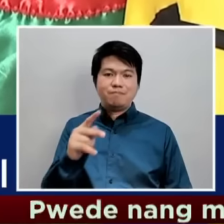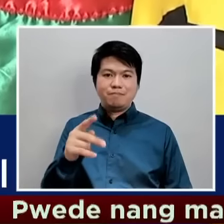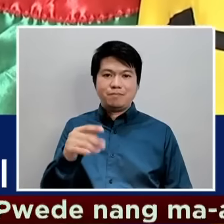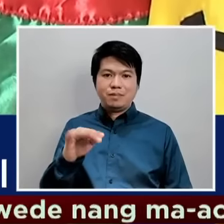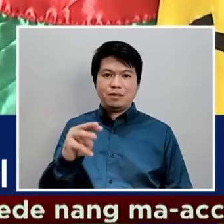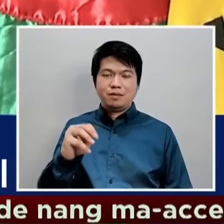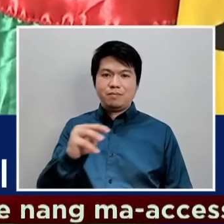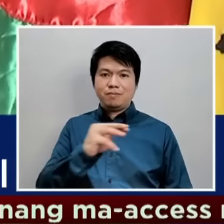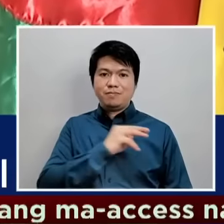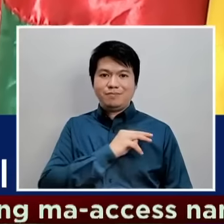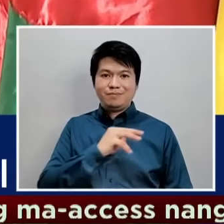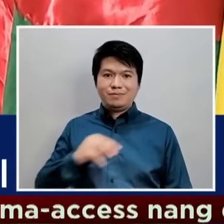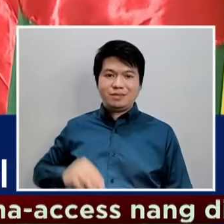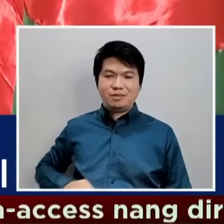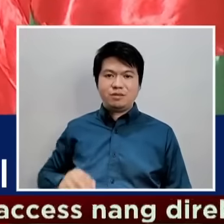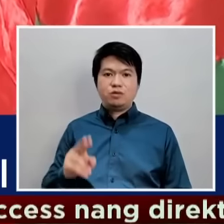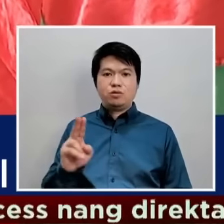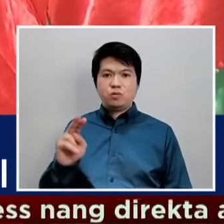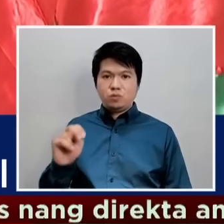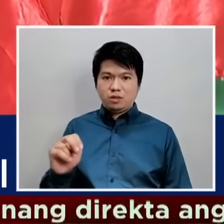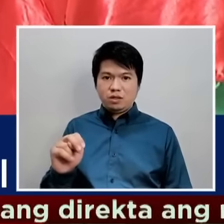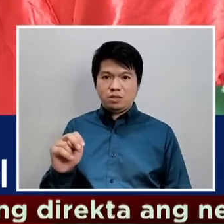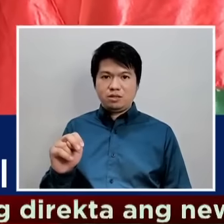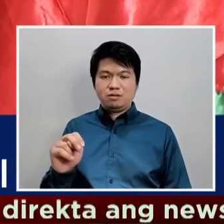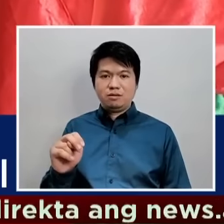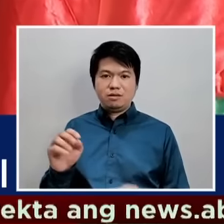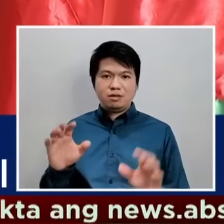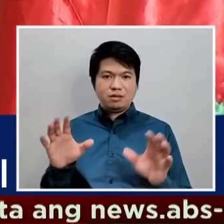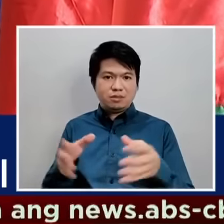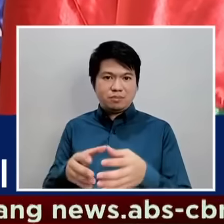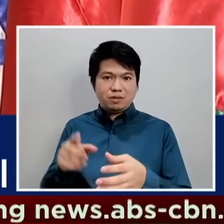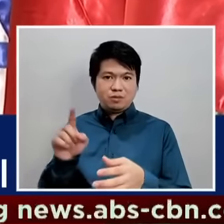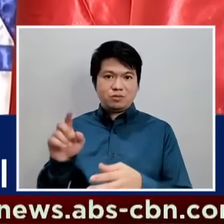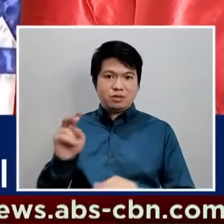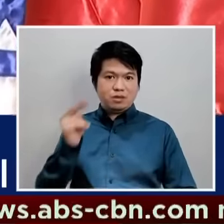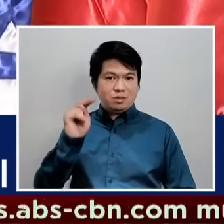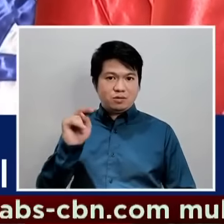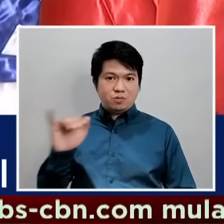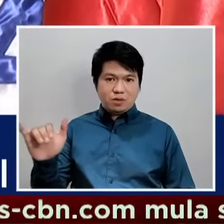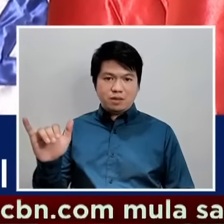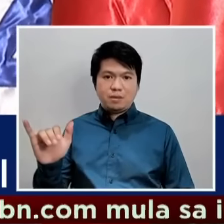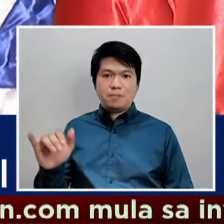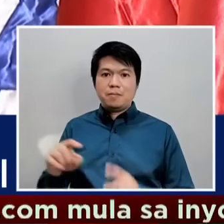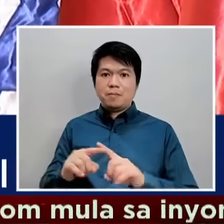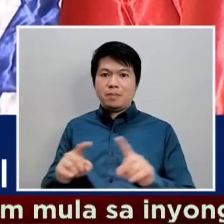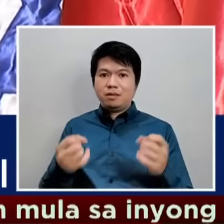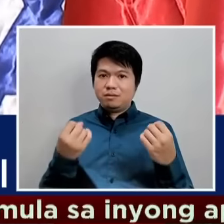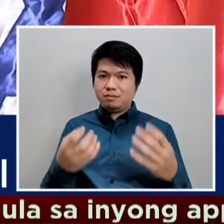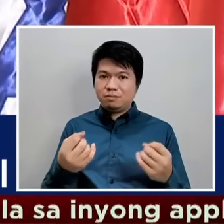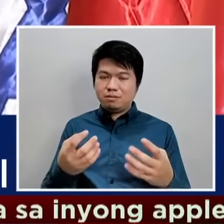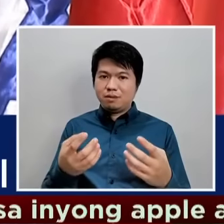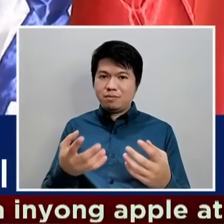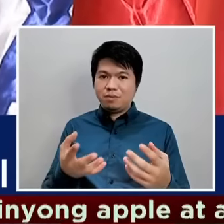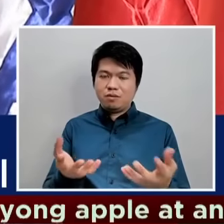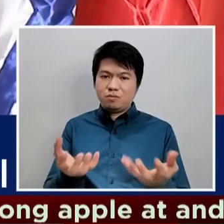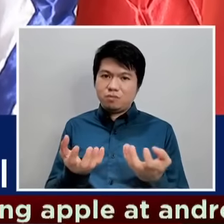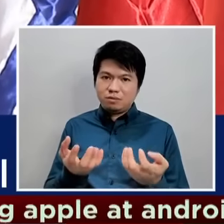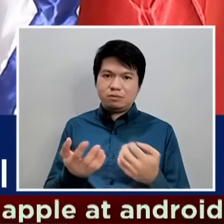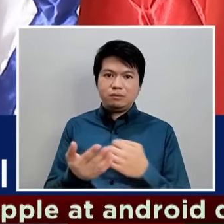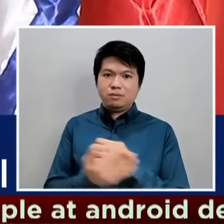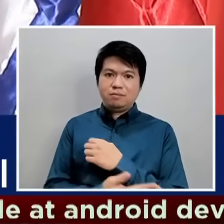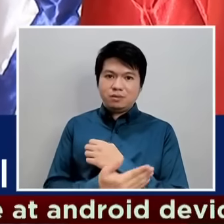United Nations General Assembly sa New York. Pero marami ng bansa ang umaapila na itigil na ng Israel ang gyera sa